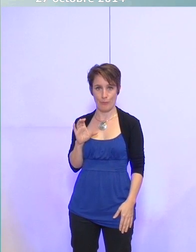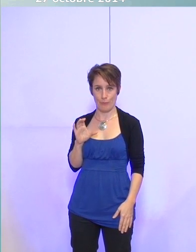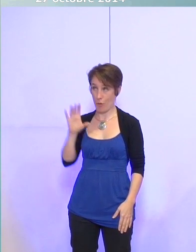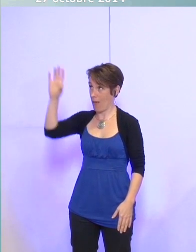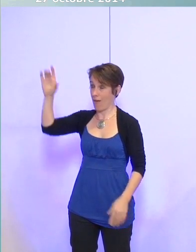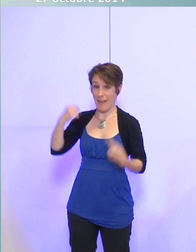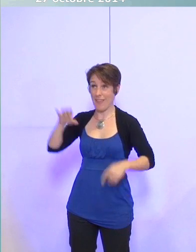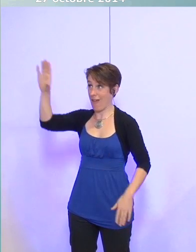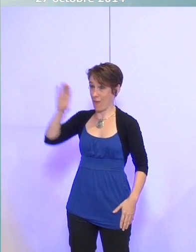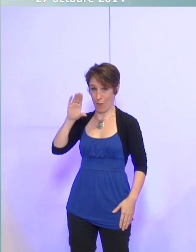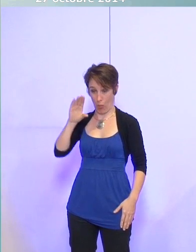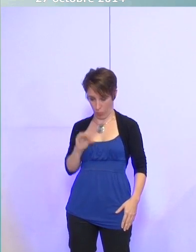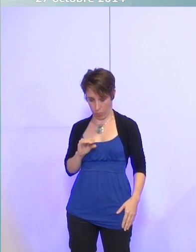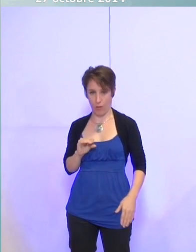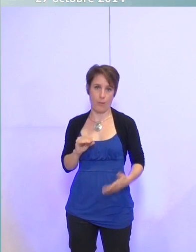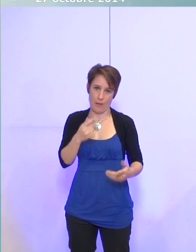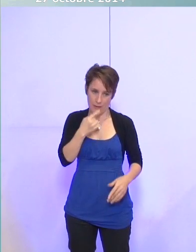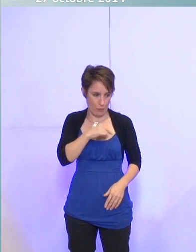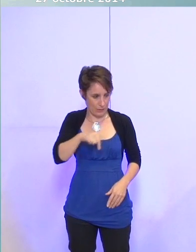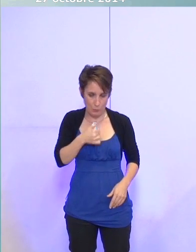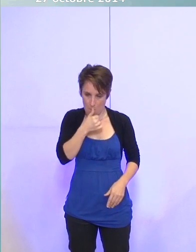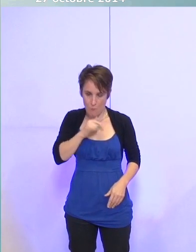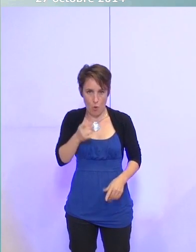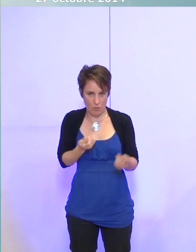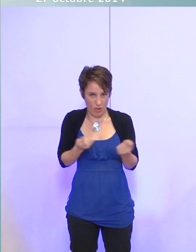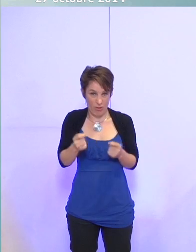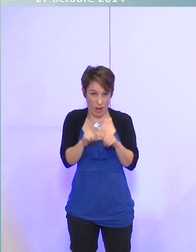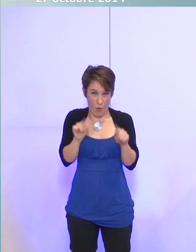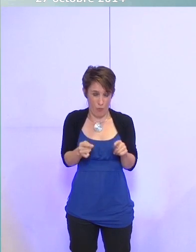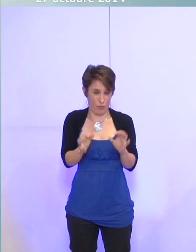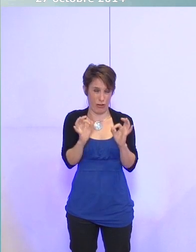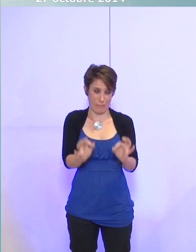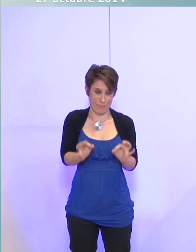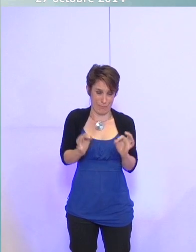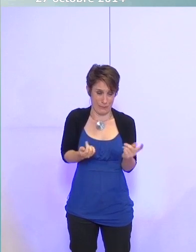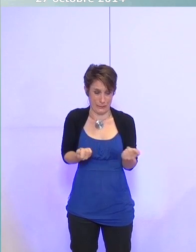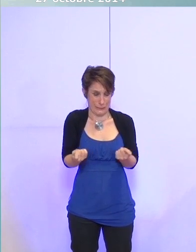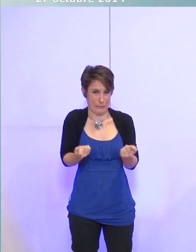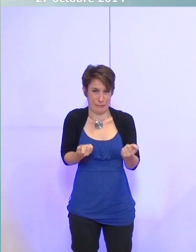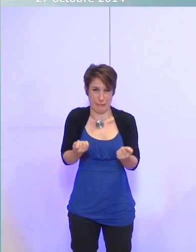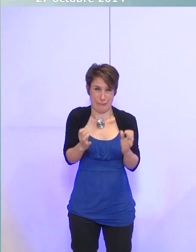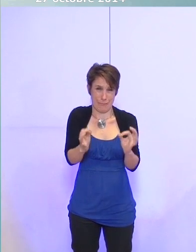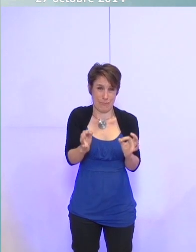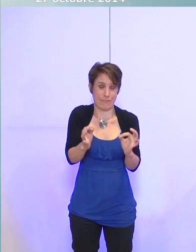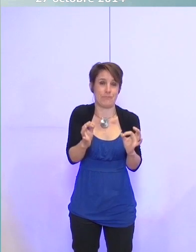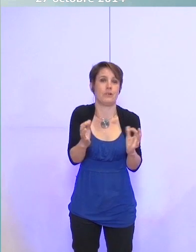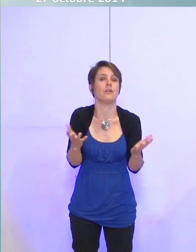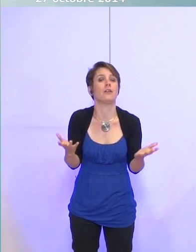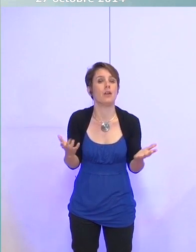imposera de gérer le budget de manière extrêmement stricte. Nous sommes au travail aujourd'hui pour faire en